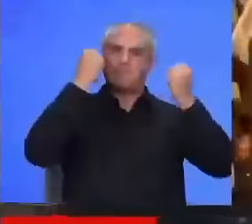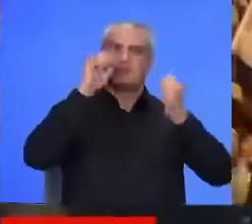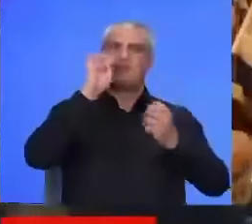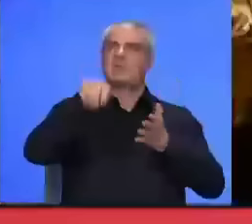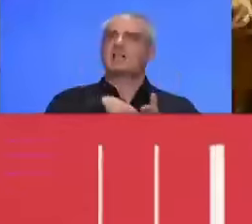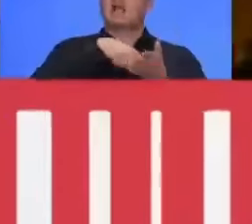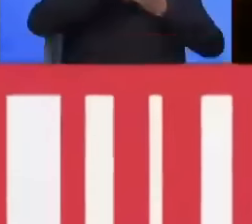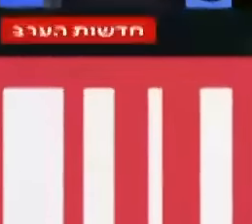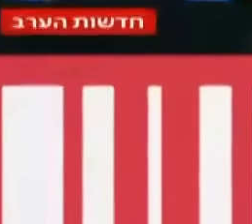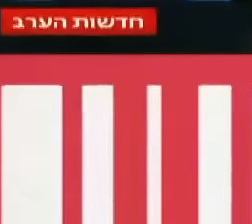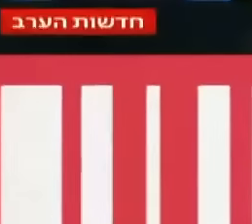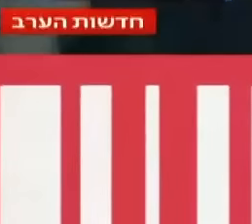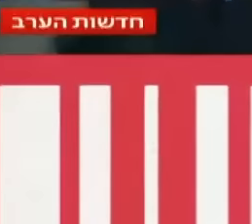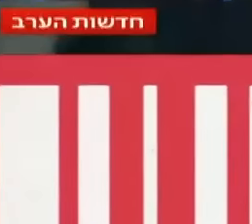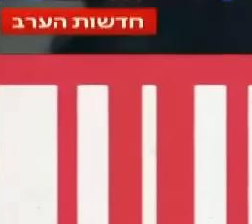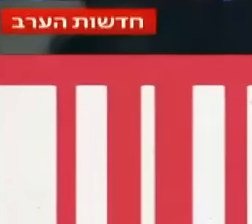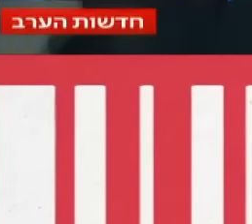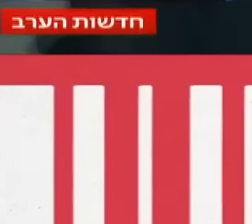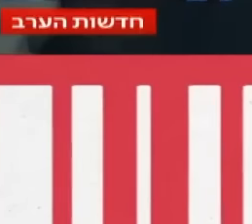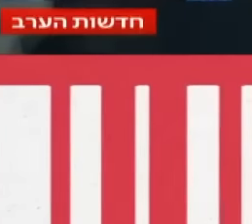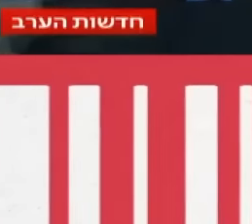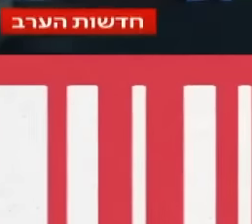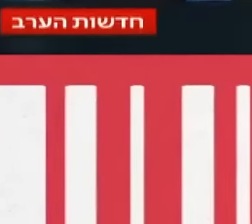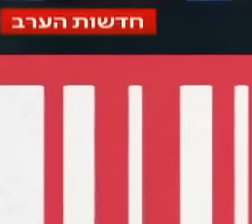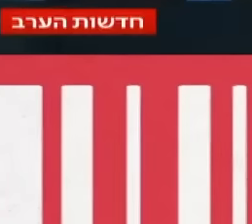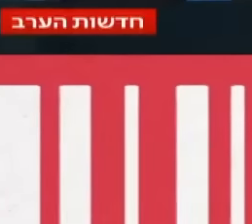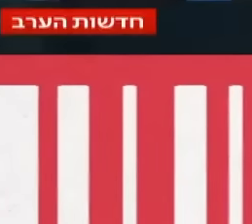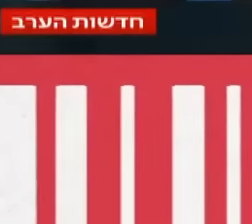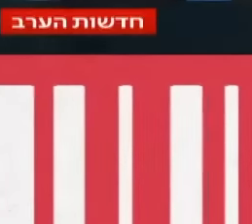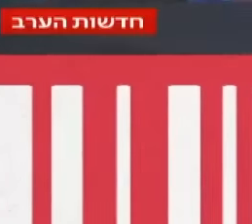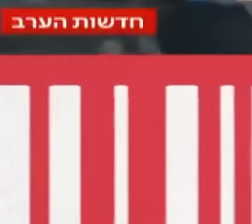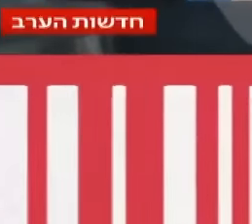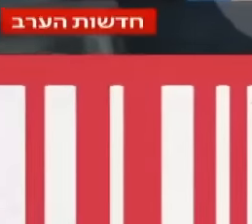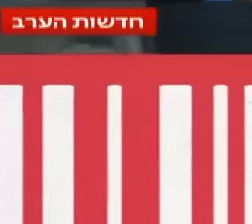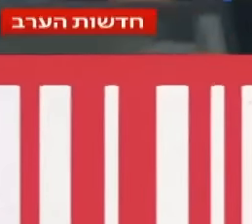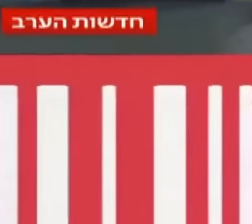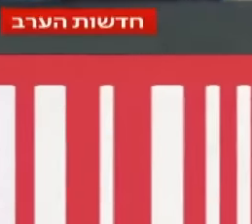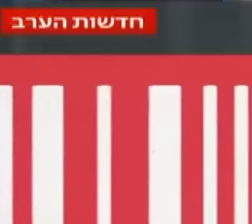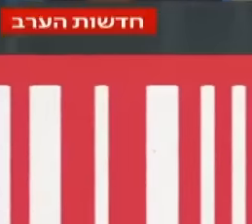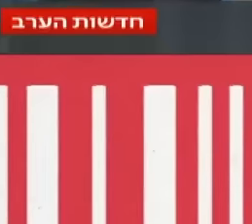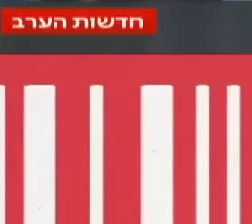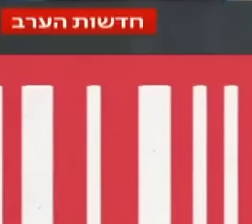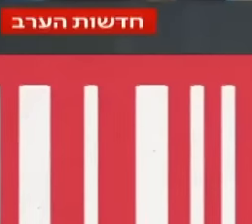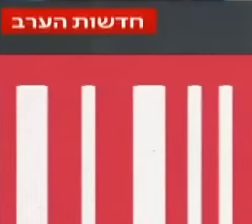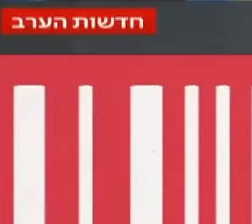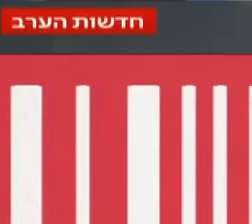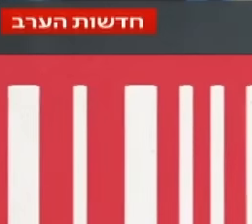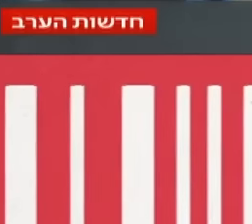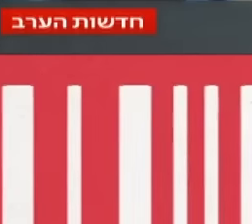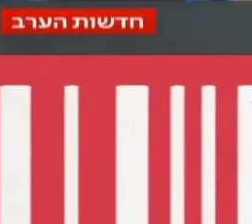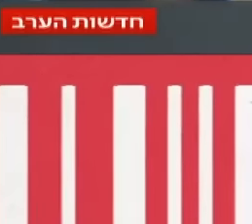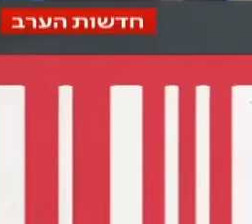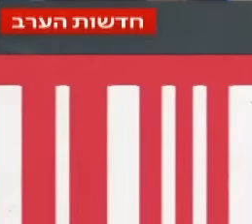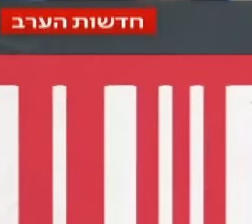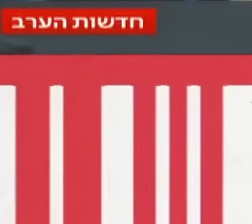נגד הרפורמה המשפטית. עד שבמרץ בשנה שעברה הודיע בן גביר על הדחתו. היום נחשף כי מי שיזם את הרעיון עם